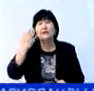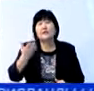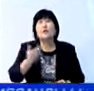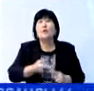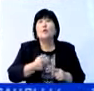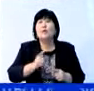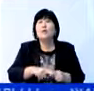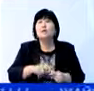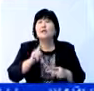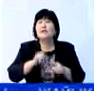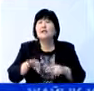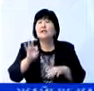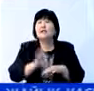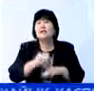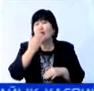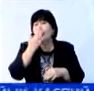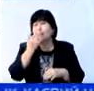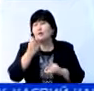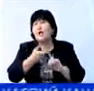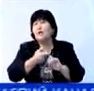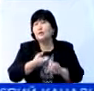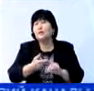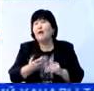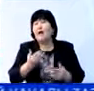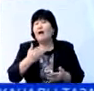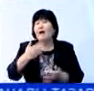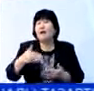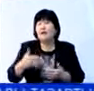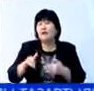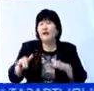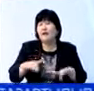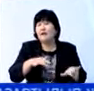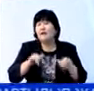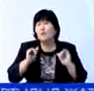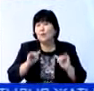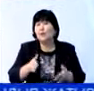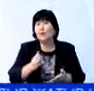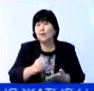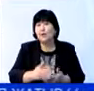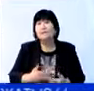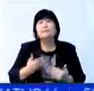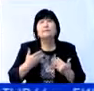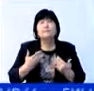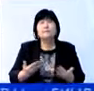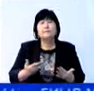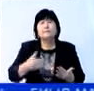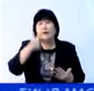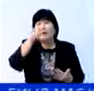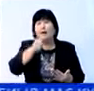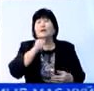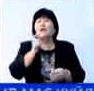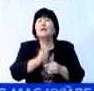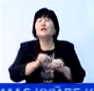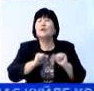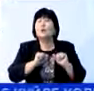осы жедел респираторлы вирусты инфекция мен тұмаудың алдын алу айлығының аясында өтуде. Бұл айлық ескерту